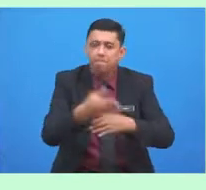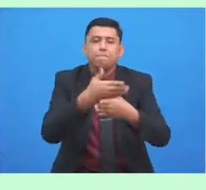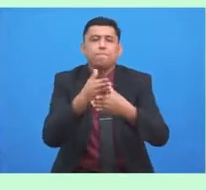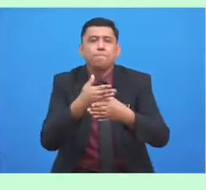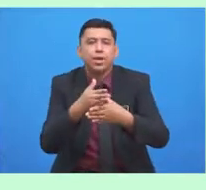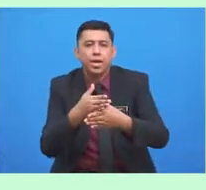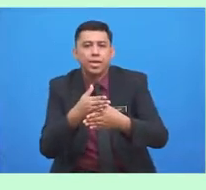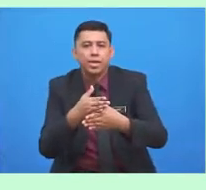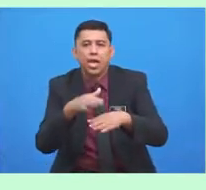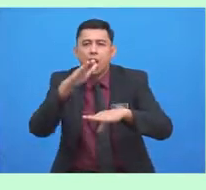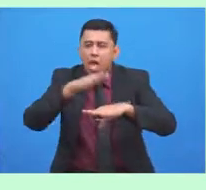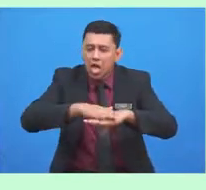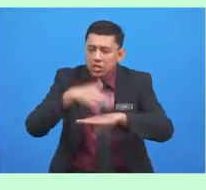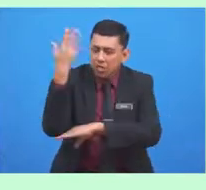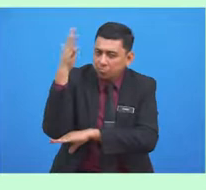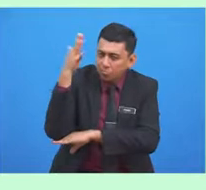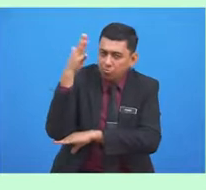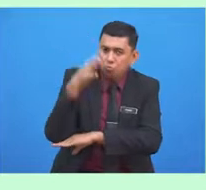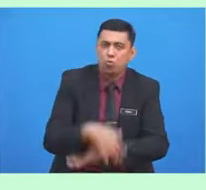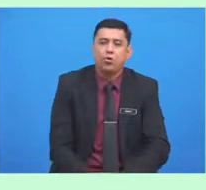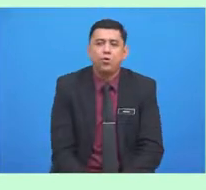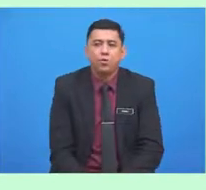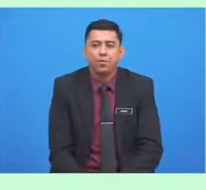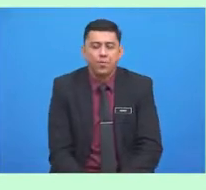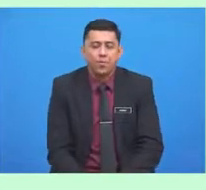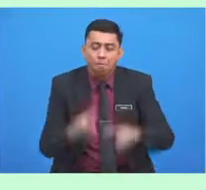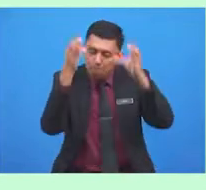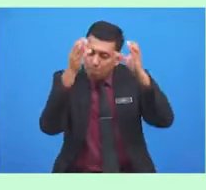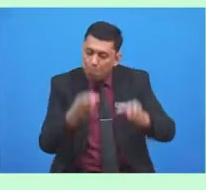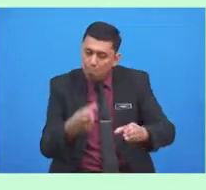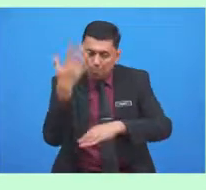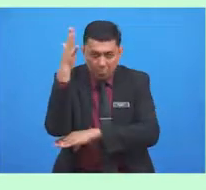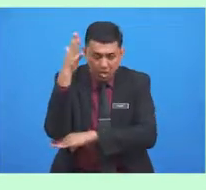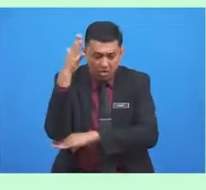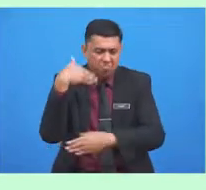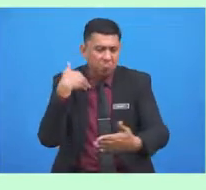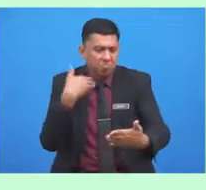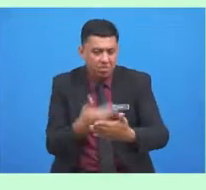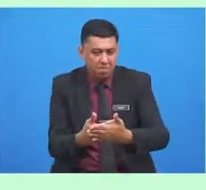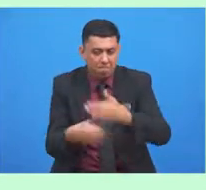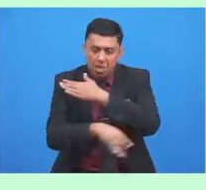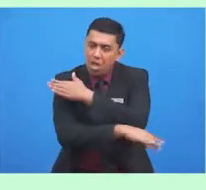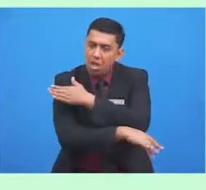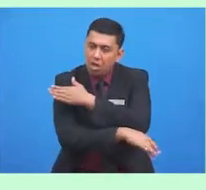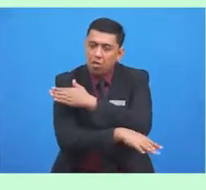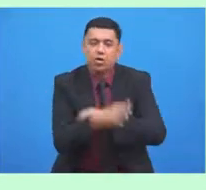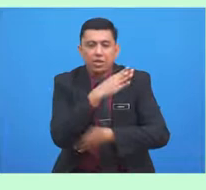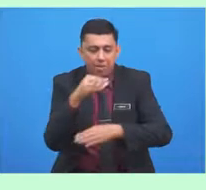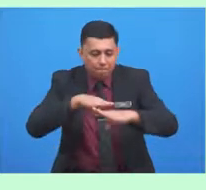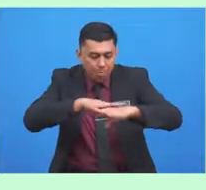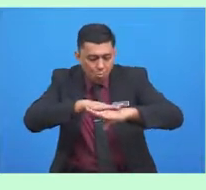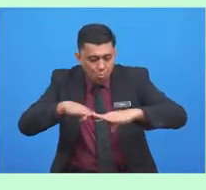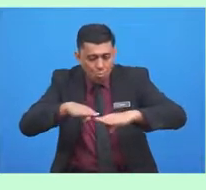ke ranting dan dahan serta melalui batang pokok untuk sampai ke akar pokok dan